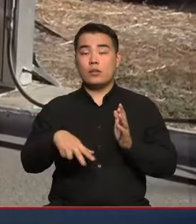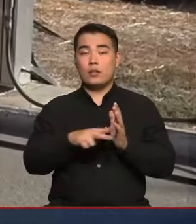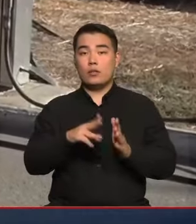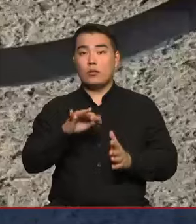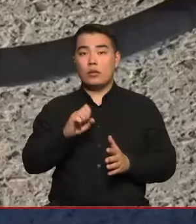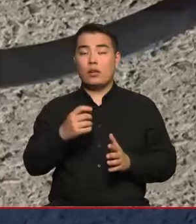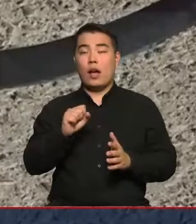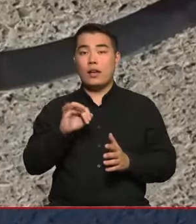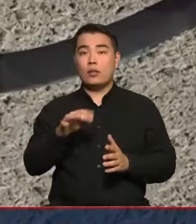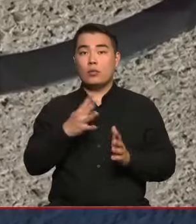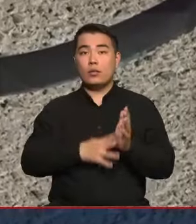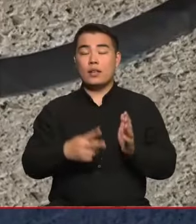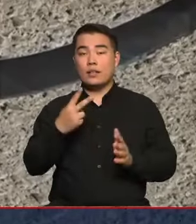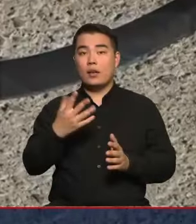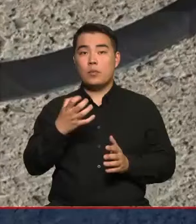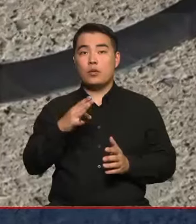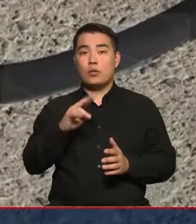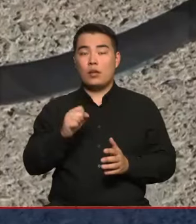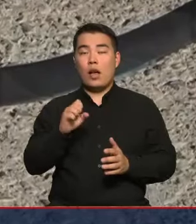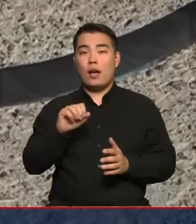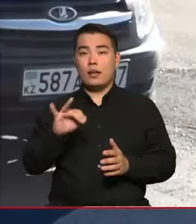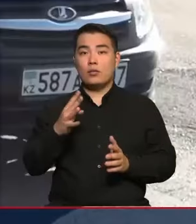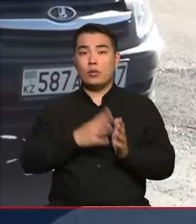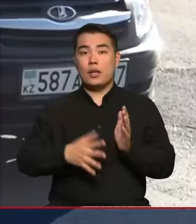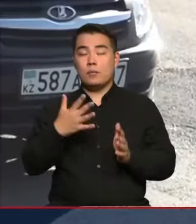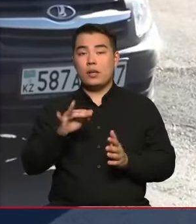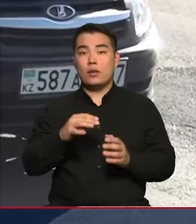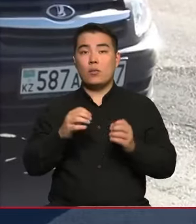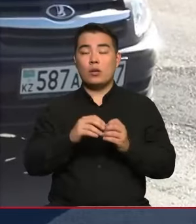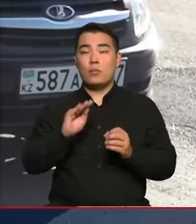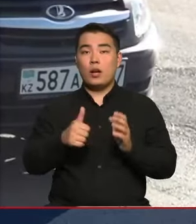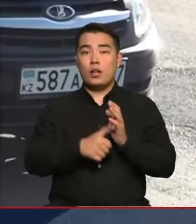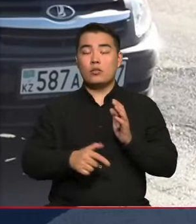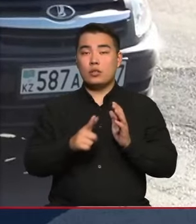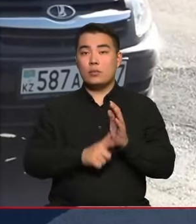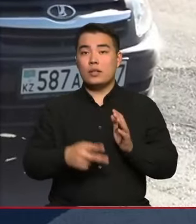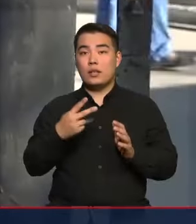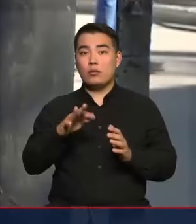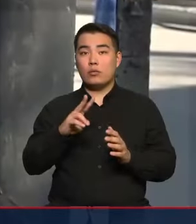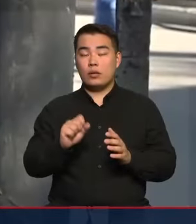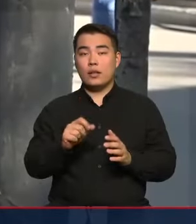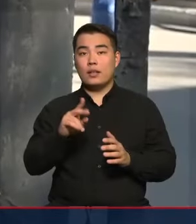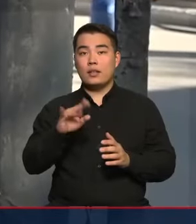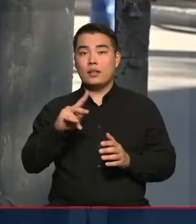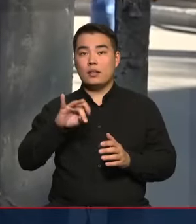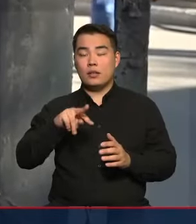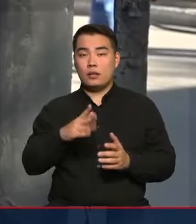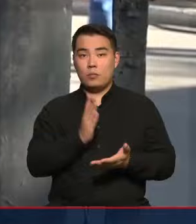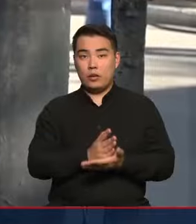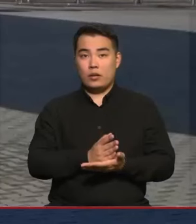тонна E92, 500 тонна E95 және 10672 тонна дизельді отын